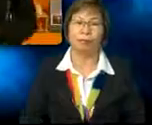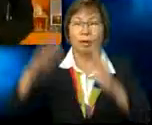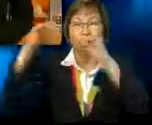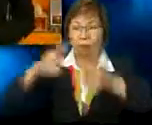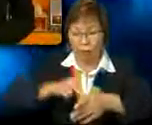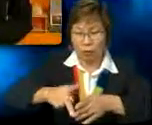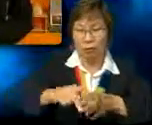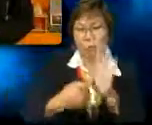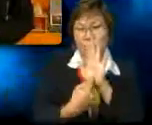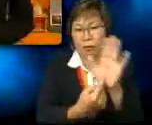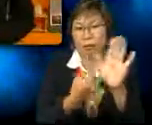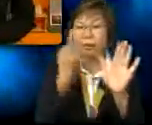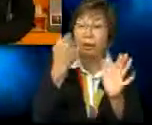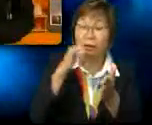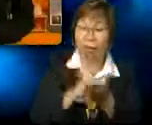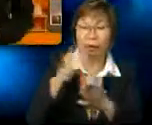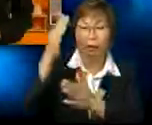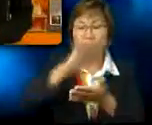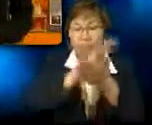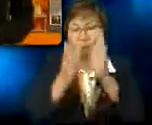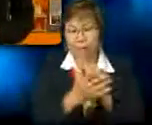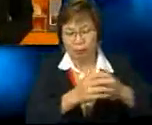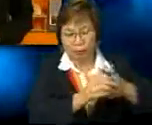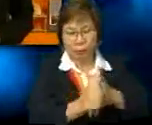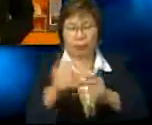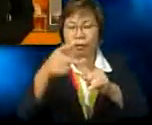Semoga kejayaan yang dipaparkan tadi akan